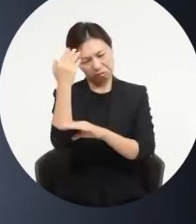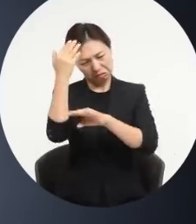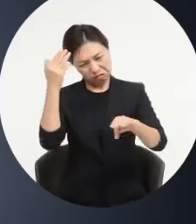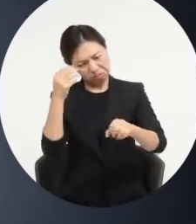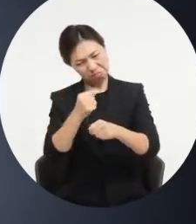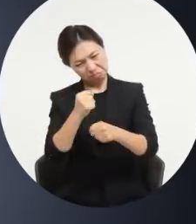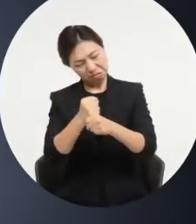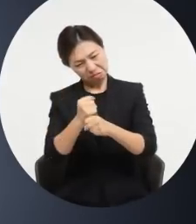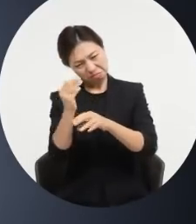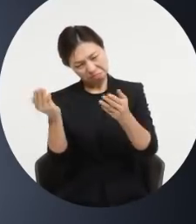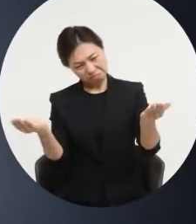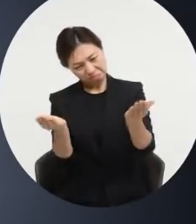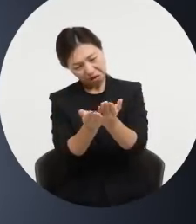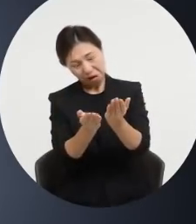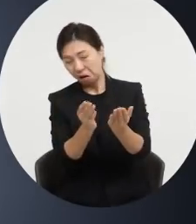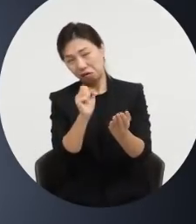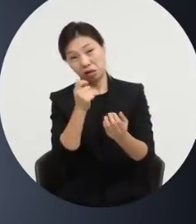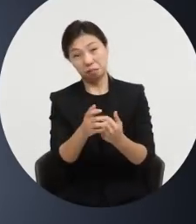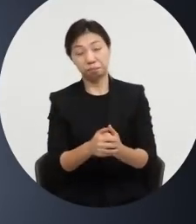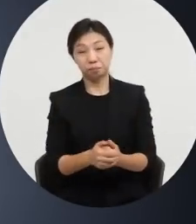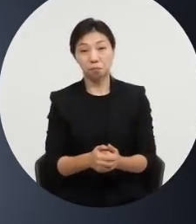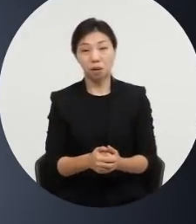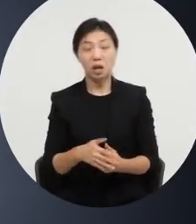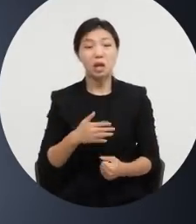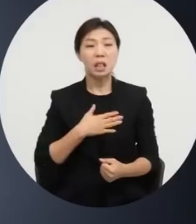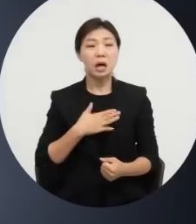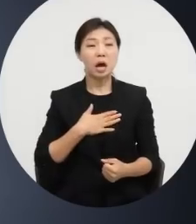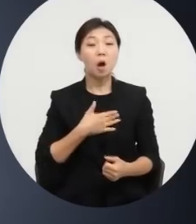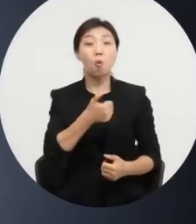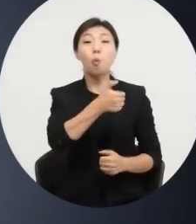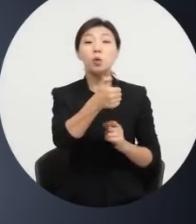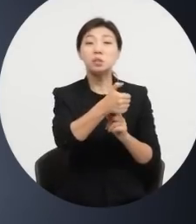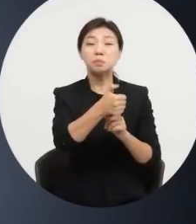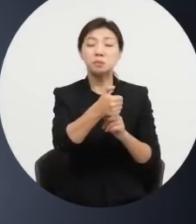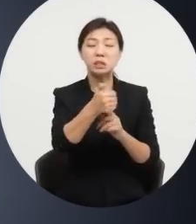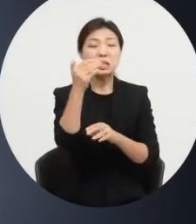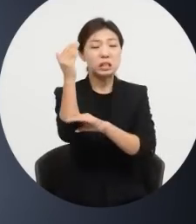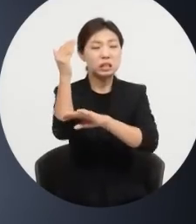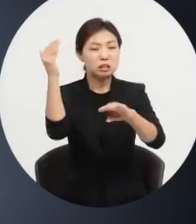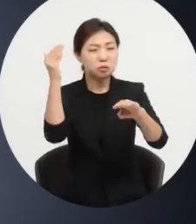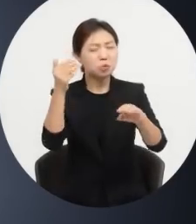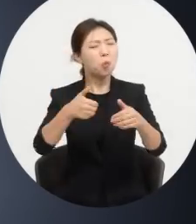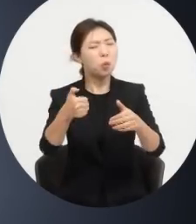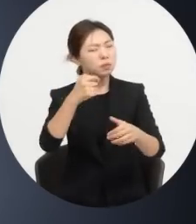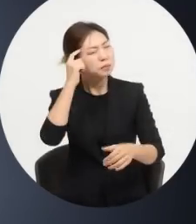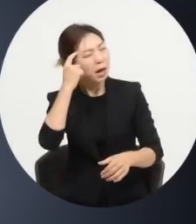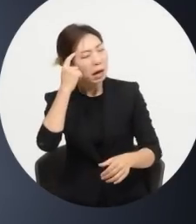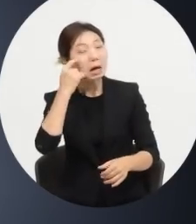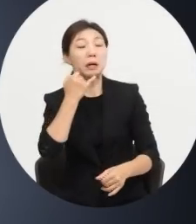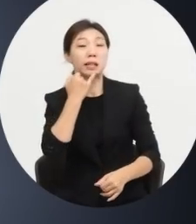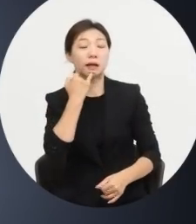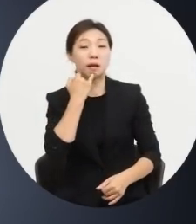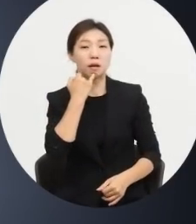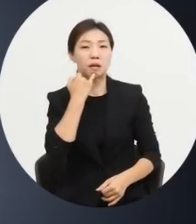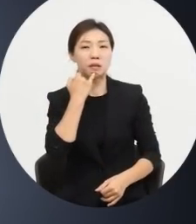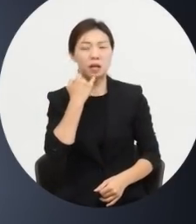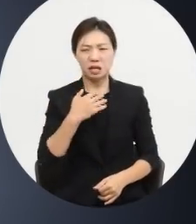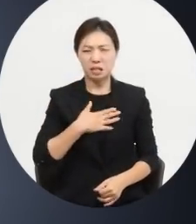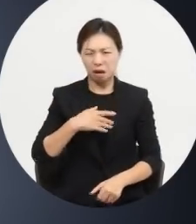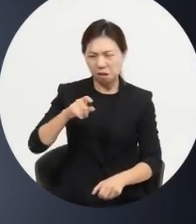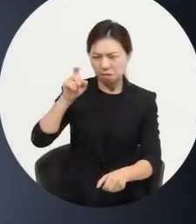자기가 50kg면 기준을 그냥 50kg로 잡으면 적당한데 기준을 40km로 자기가